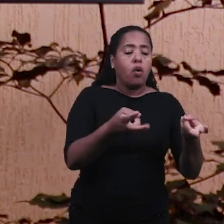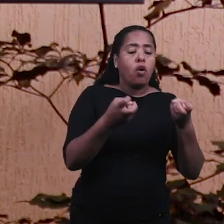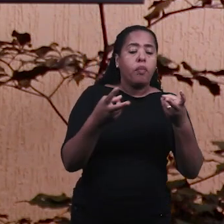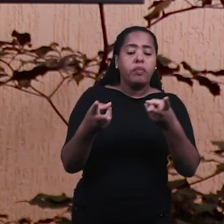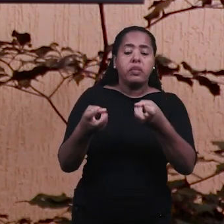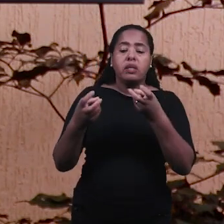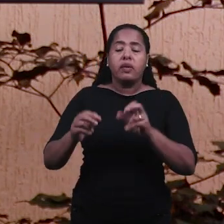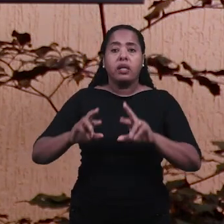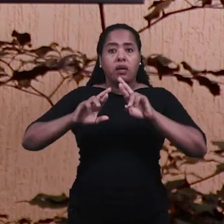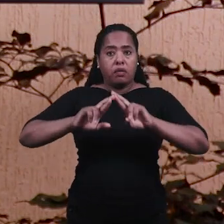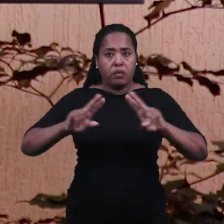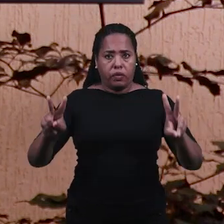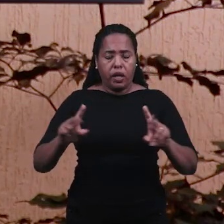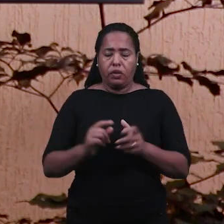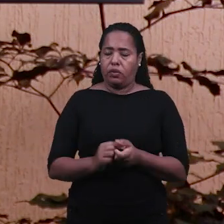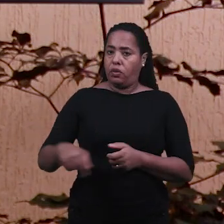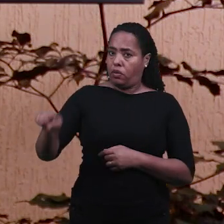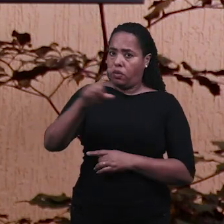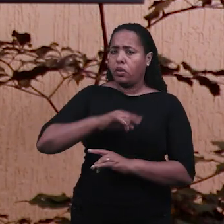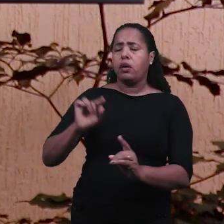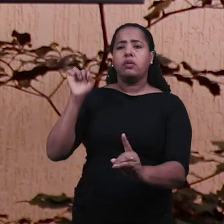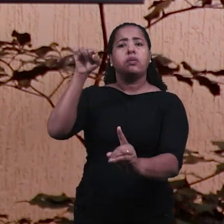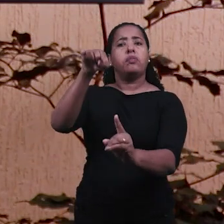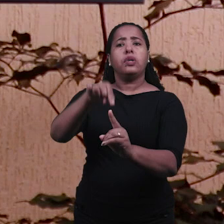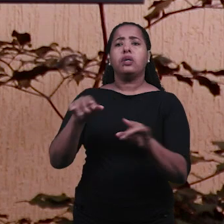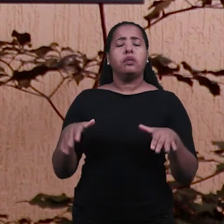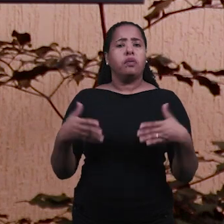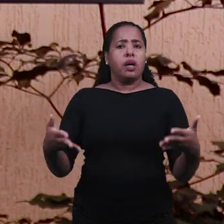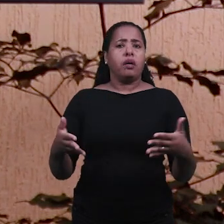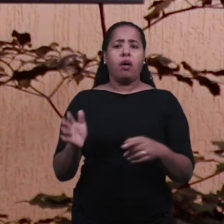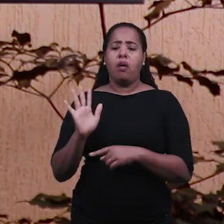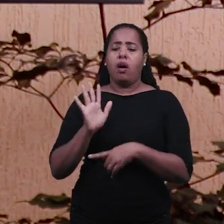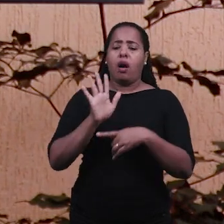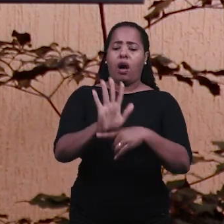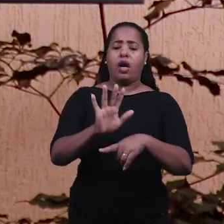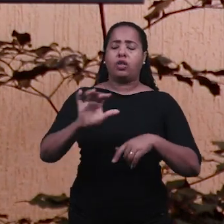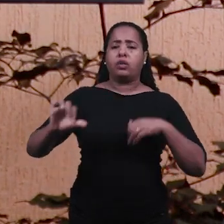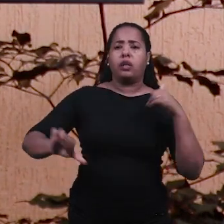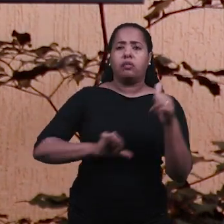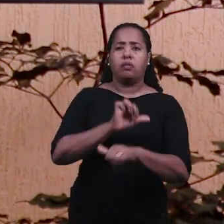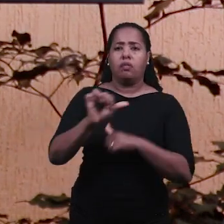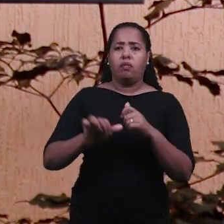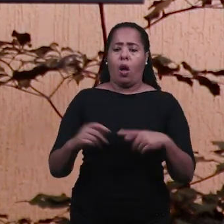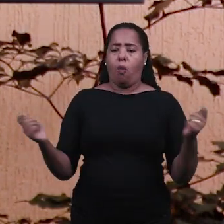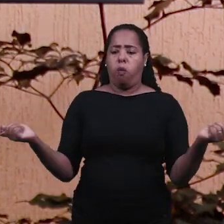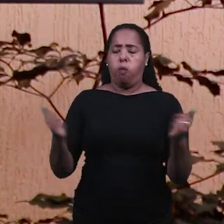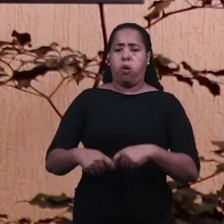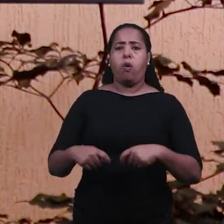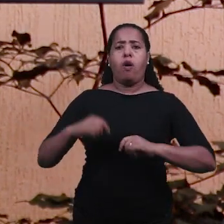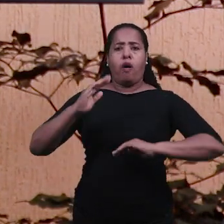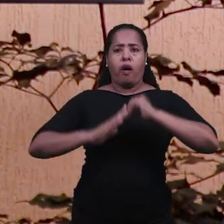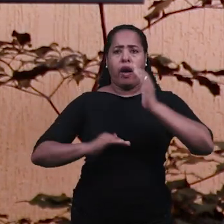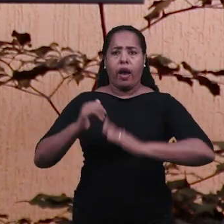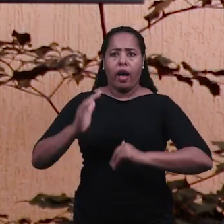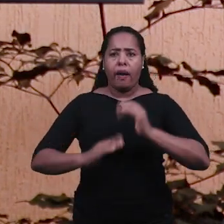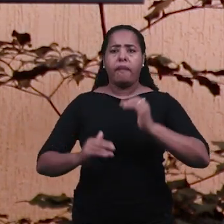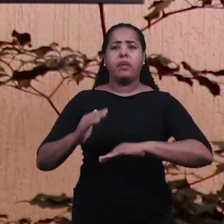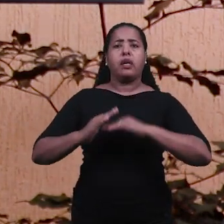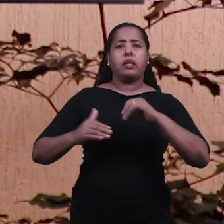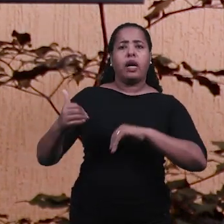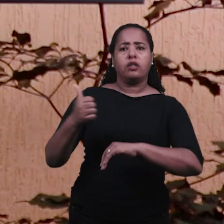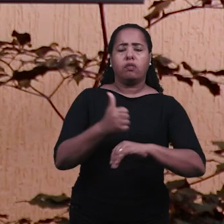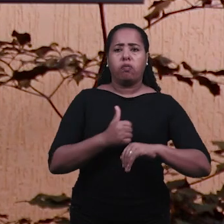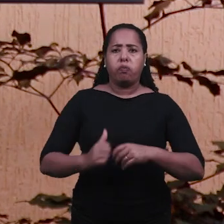différemment. Notre objectif, c'est d'aider l'enfant à transformer son potentiel en habilité et en